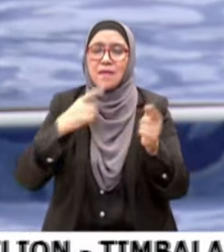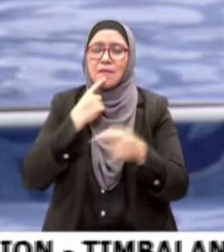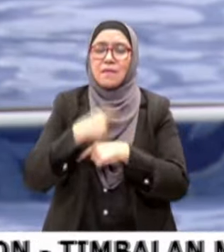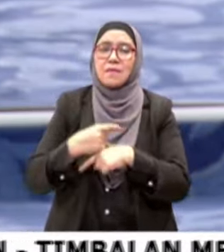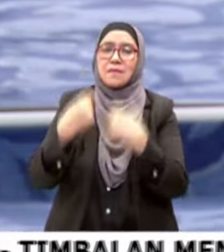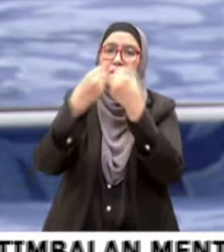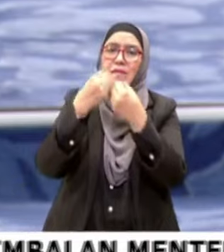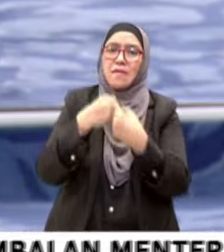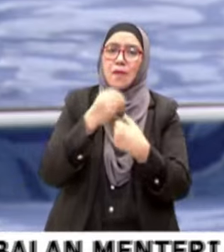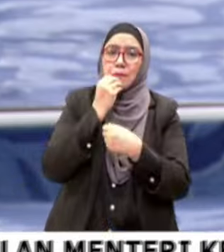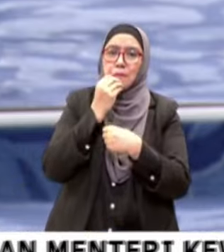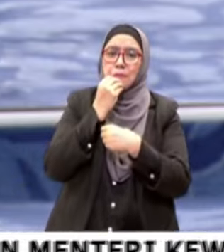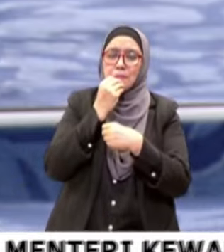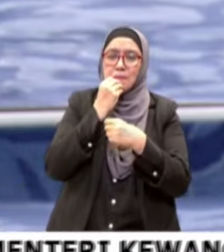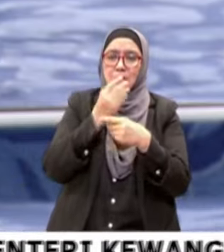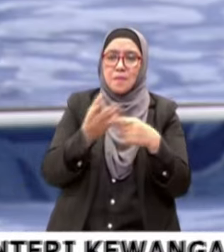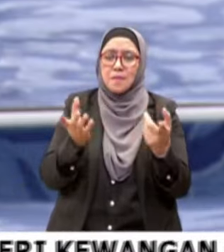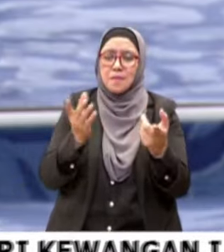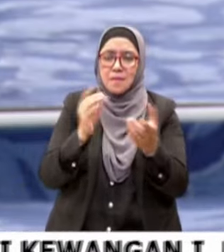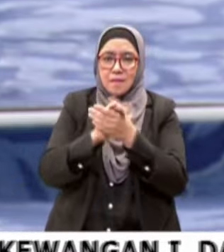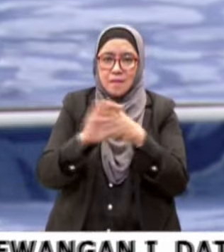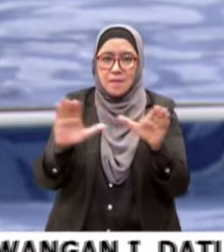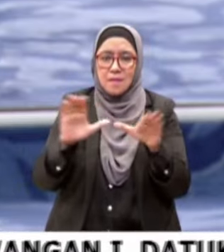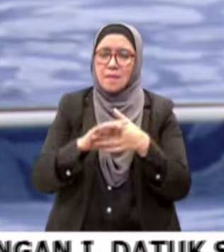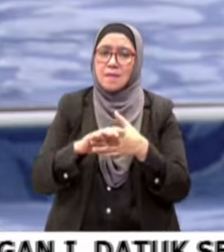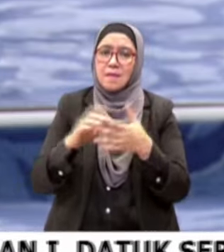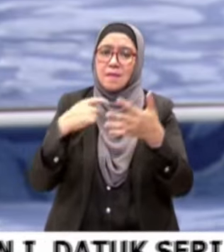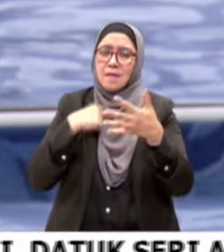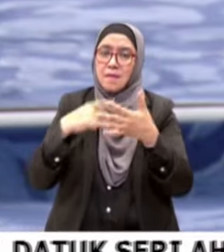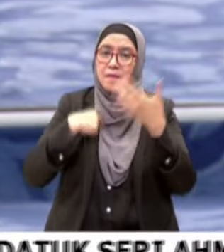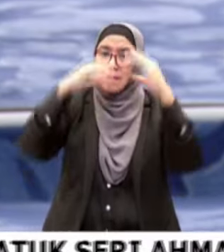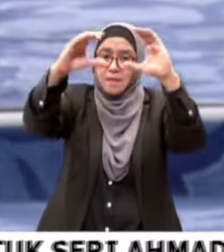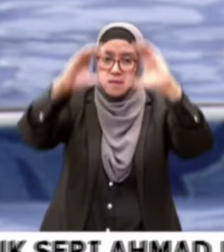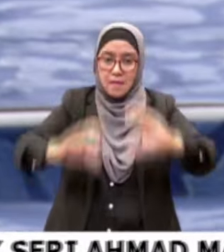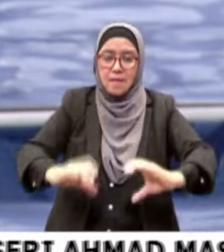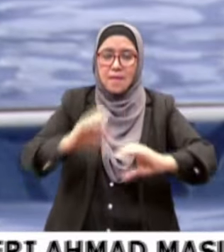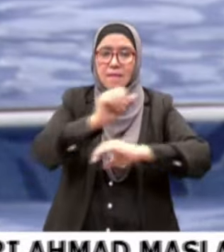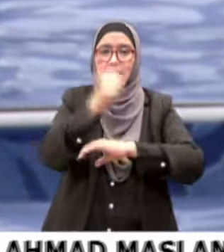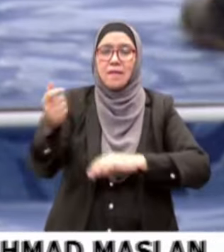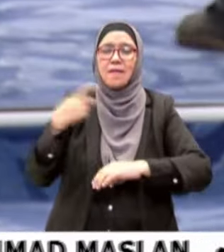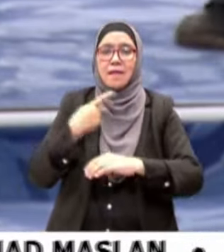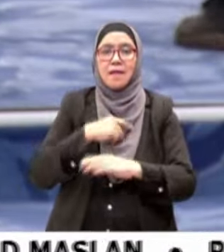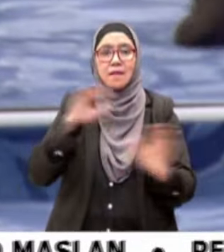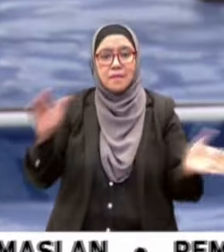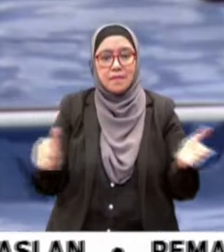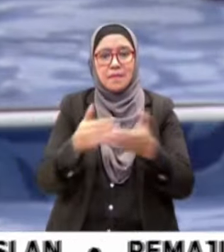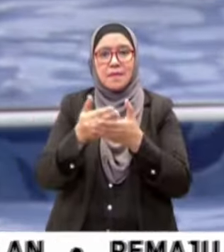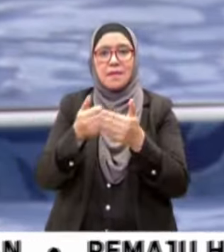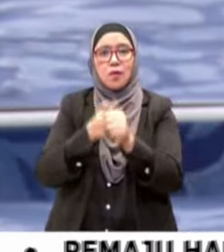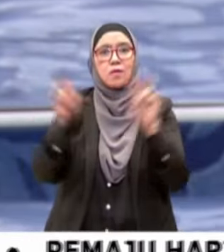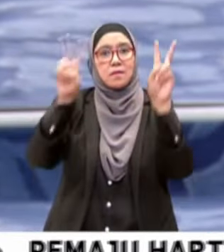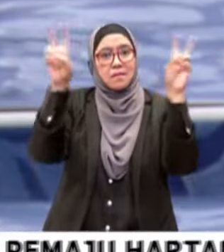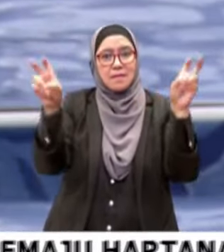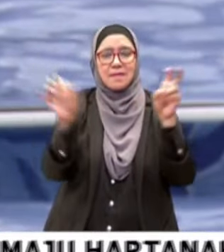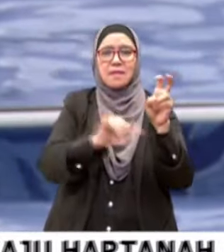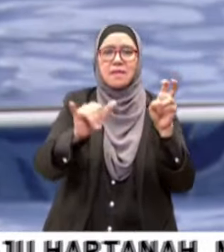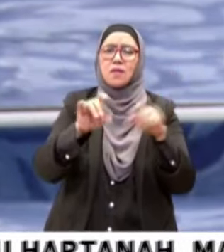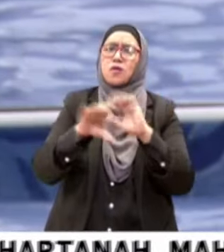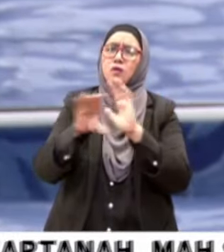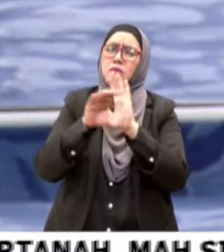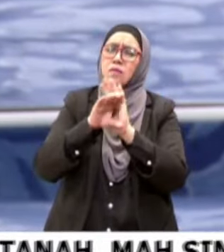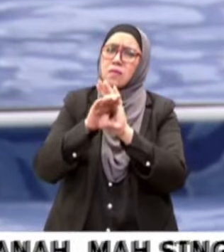ada beberapa langkah lain yang kita kenakan dalam konteks penekanan yang sama umpamanya subsidi diesel